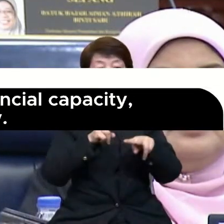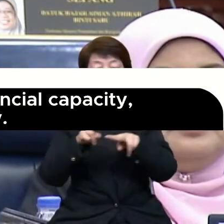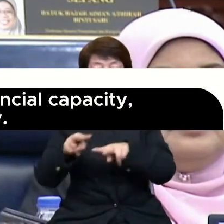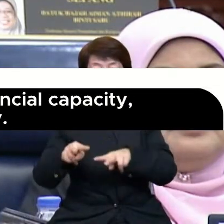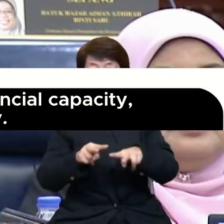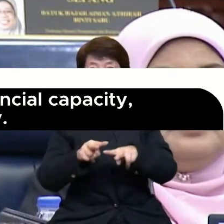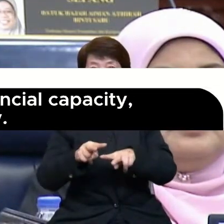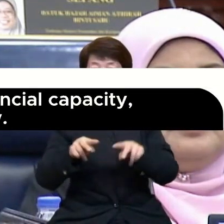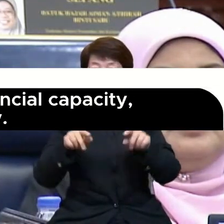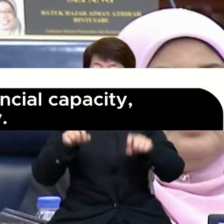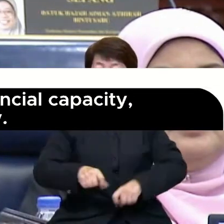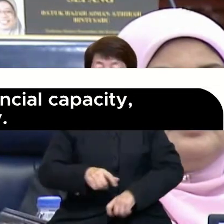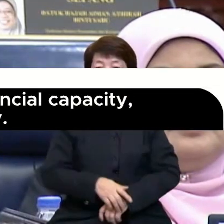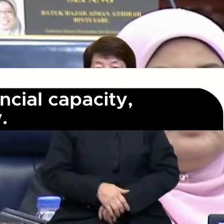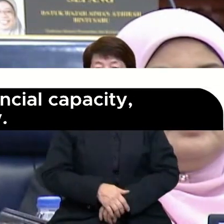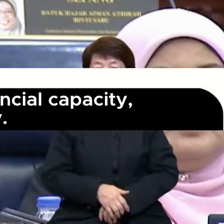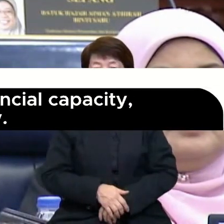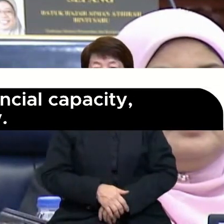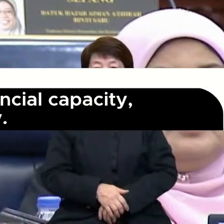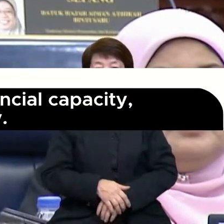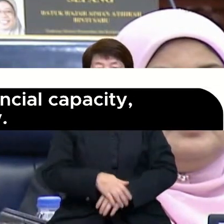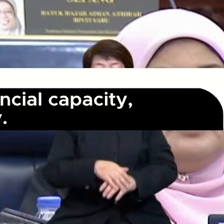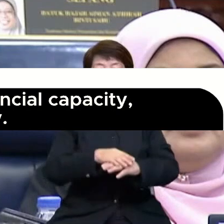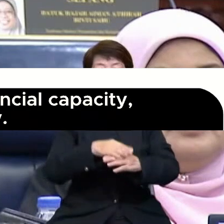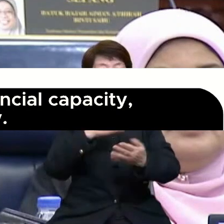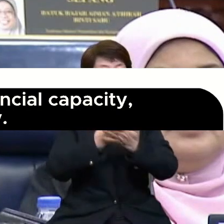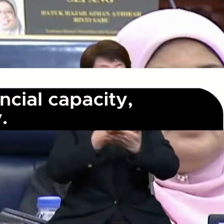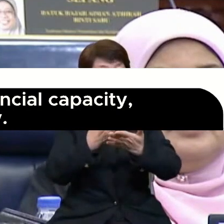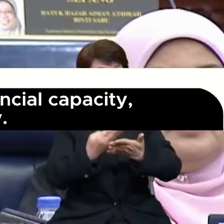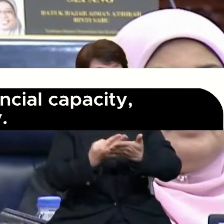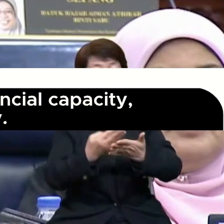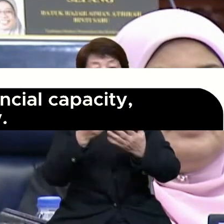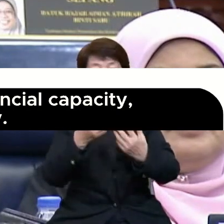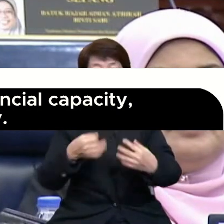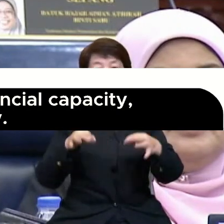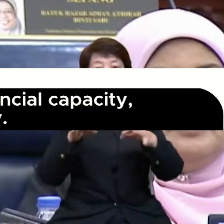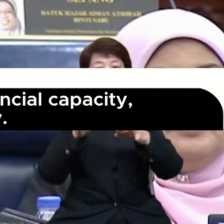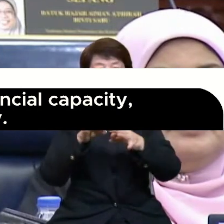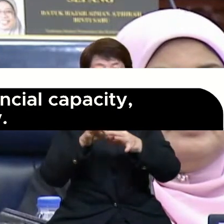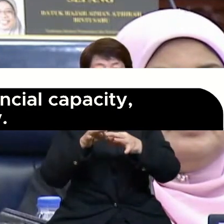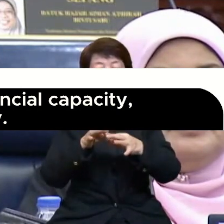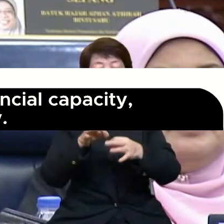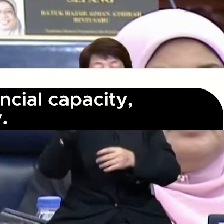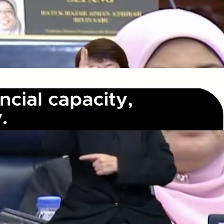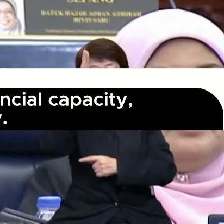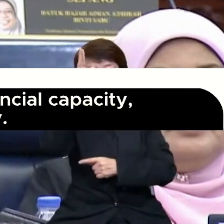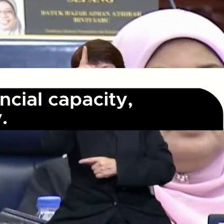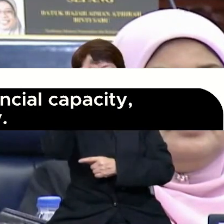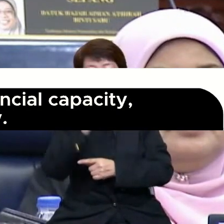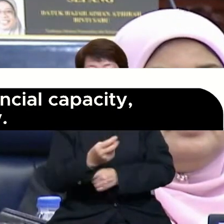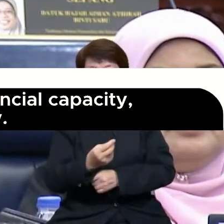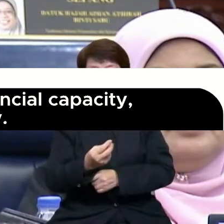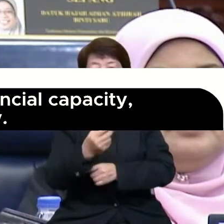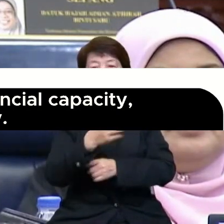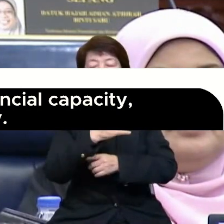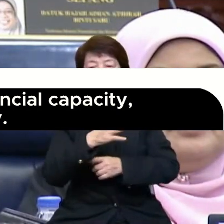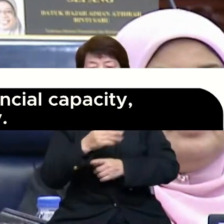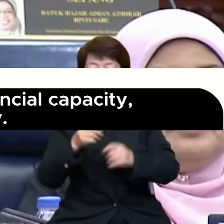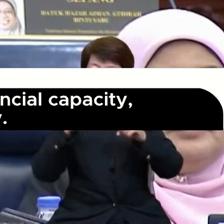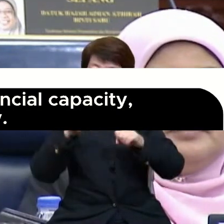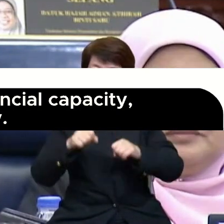agihan adalah terhad tertakluk kepada bajet dan keupayaan kewangan kerajaan. Faktor lain seperti